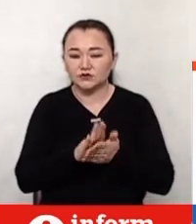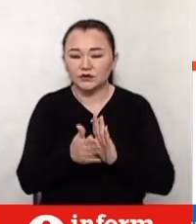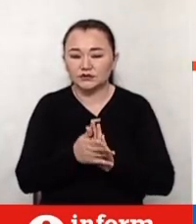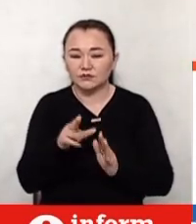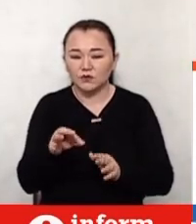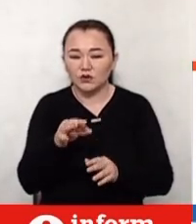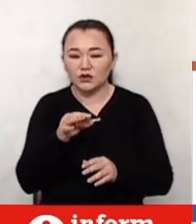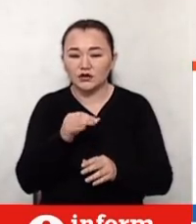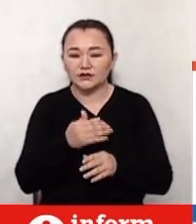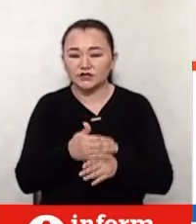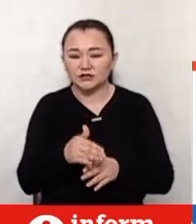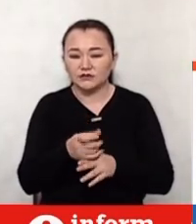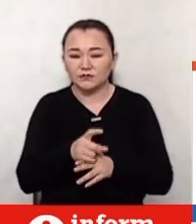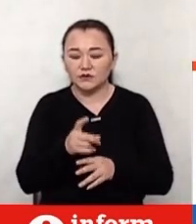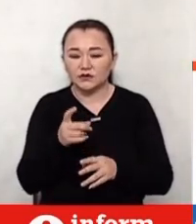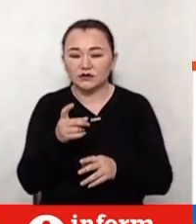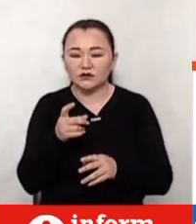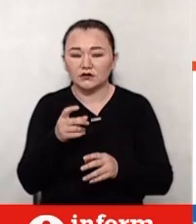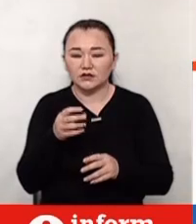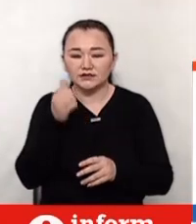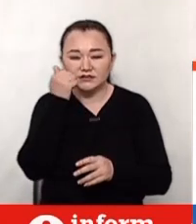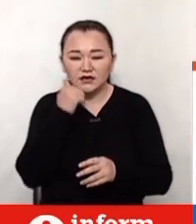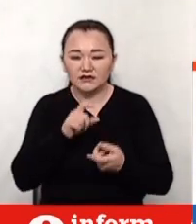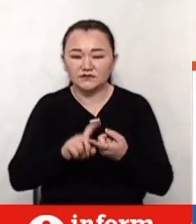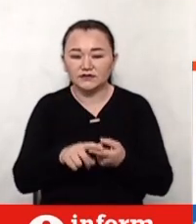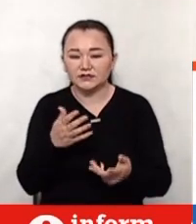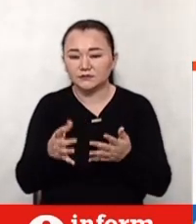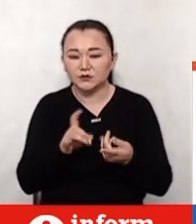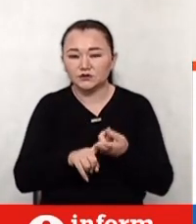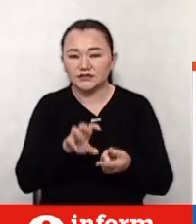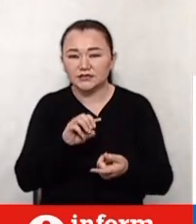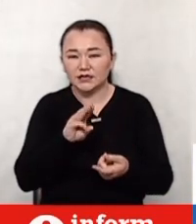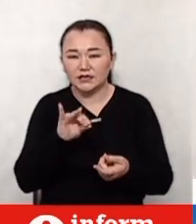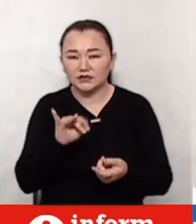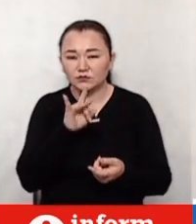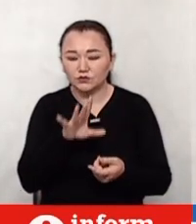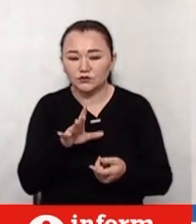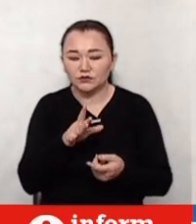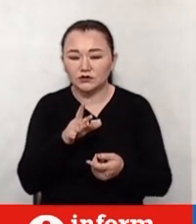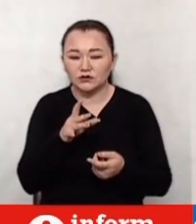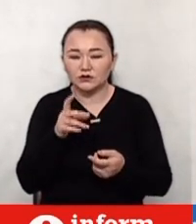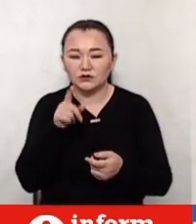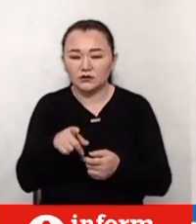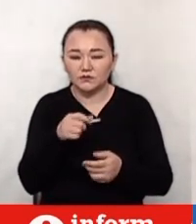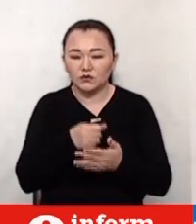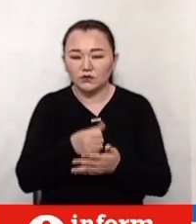не такая плачевная, сейчас данные 60% износ. Там, если мы подключим сети, которые сейчас имеем в городе, там,